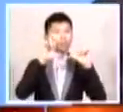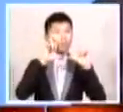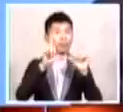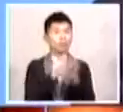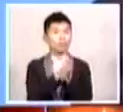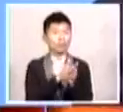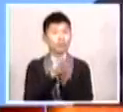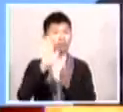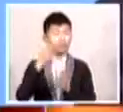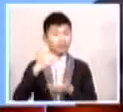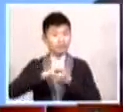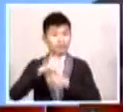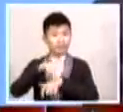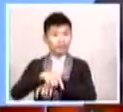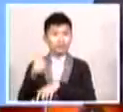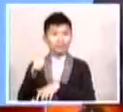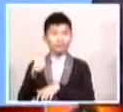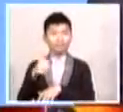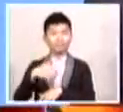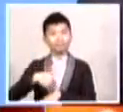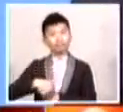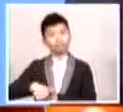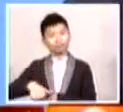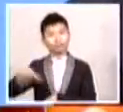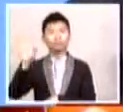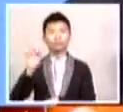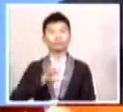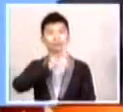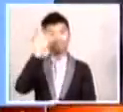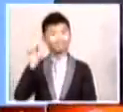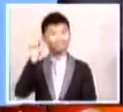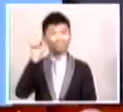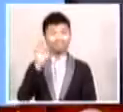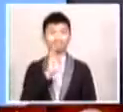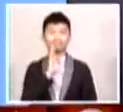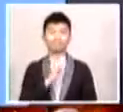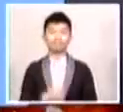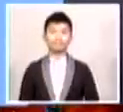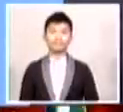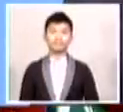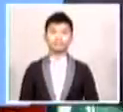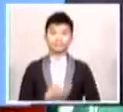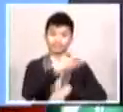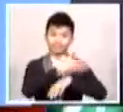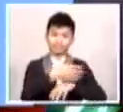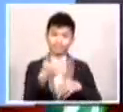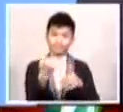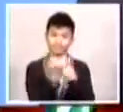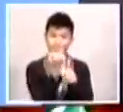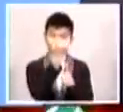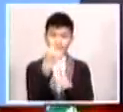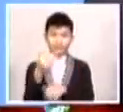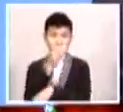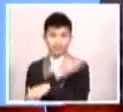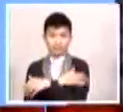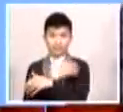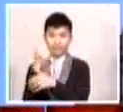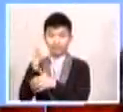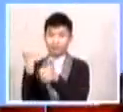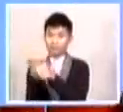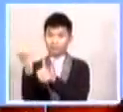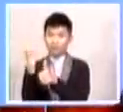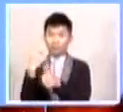但是定南兄已经离咱介远了。方甘肃甲定南肃伫我宣布参